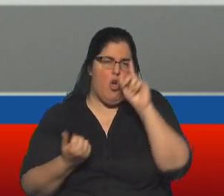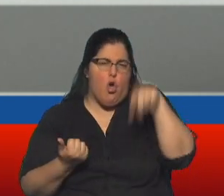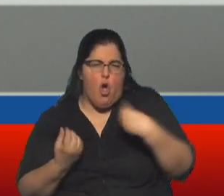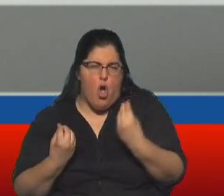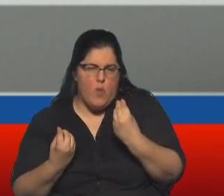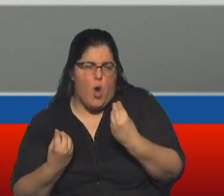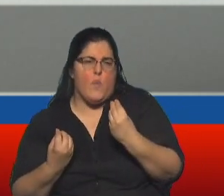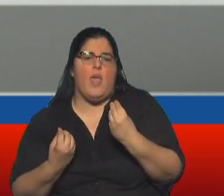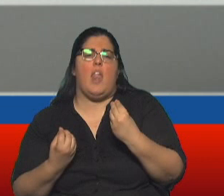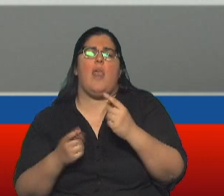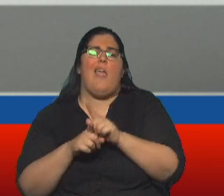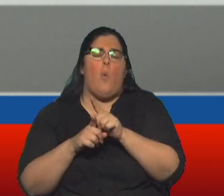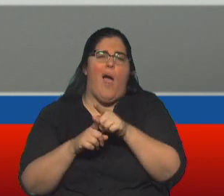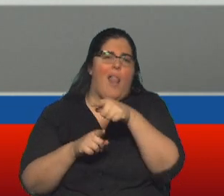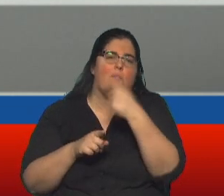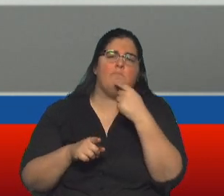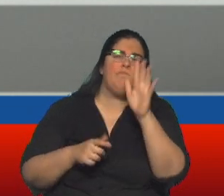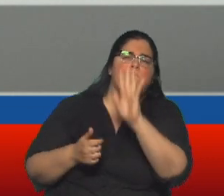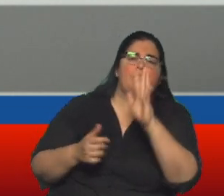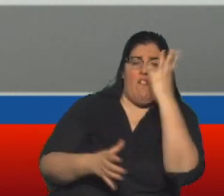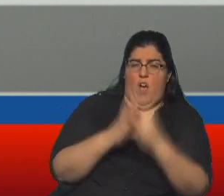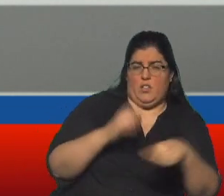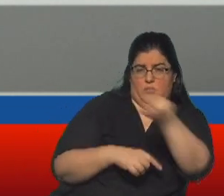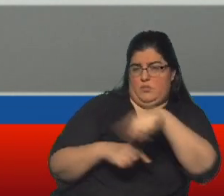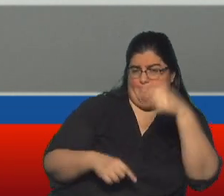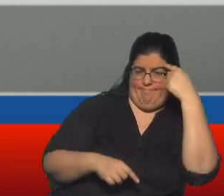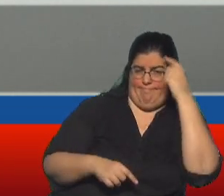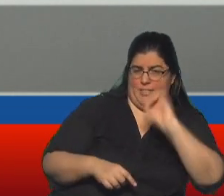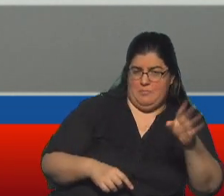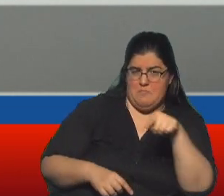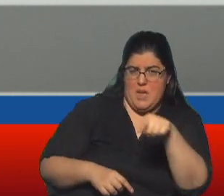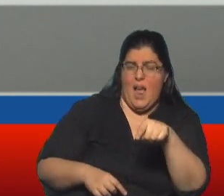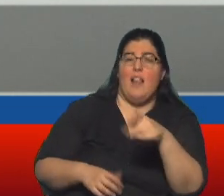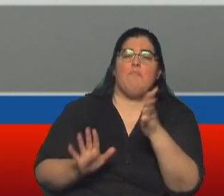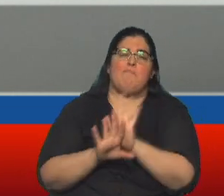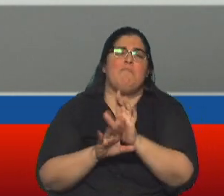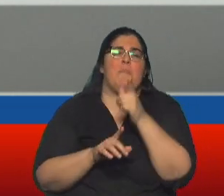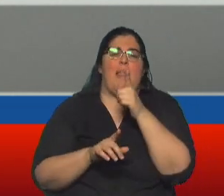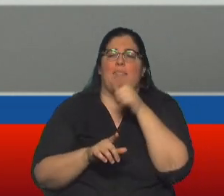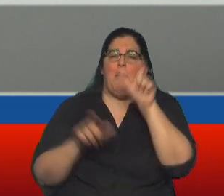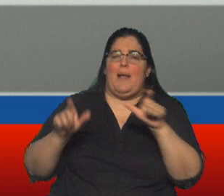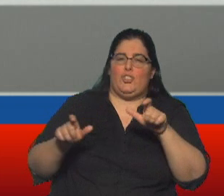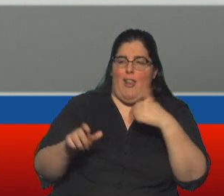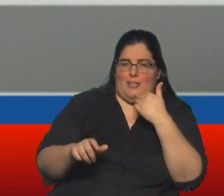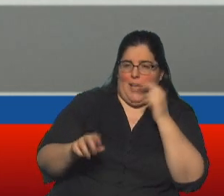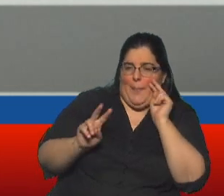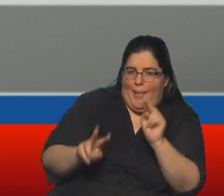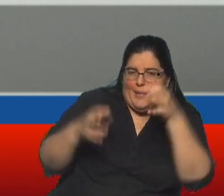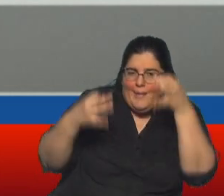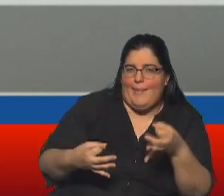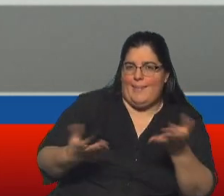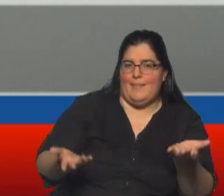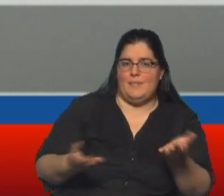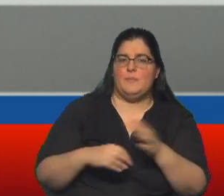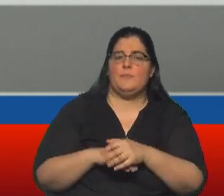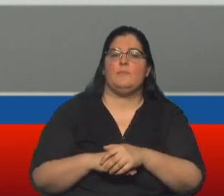założenie takie zupełnie jakby błędne, że ludzie nie potrafią przeczytać wyroków